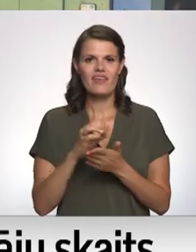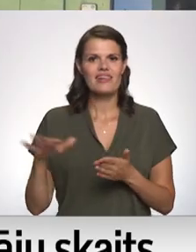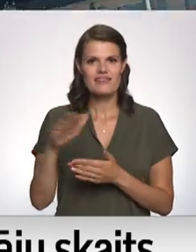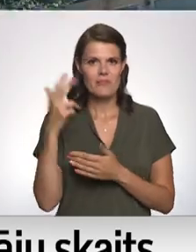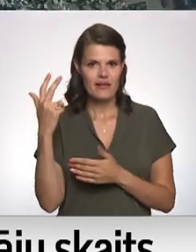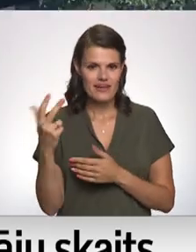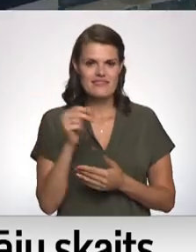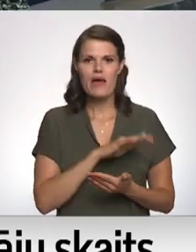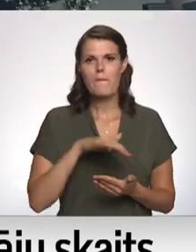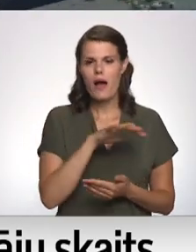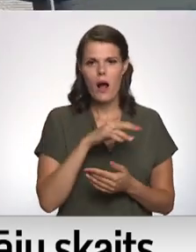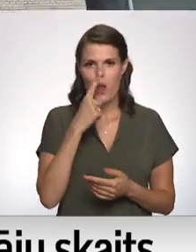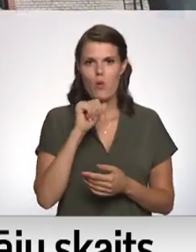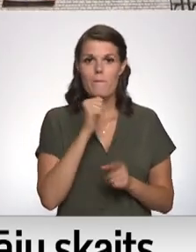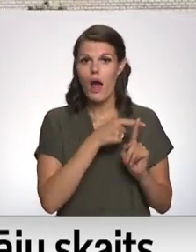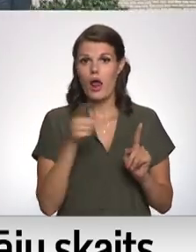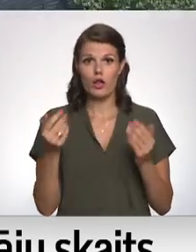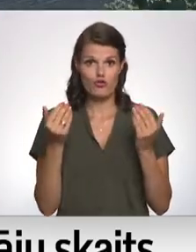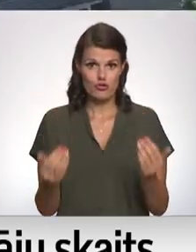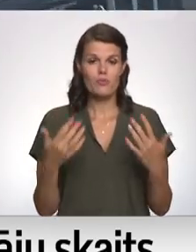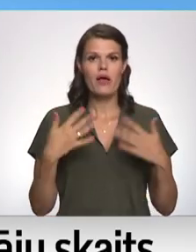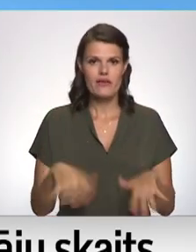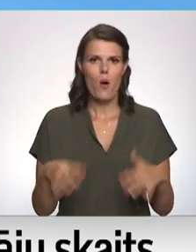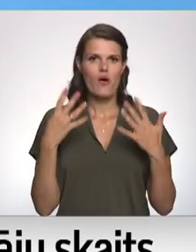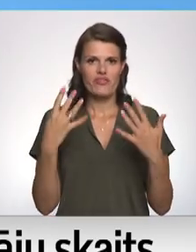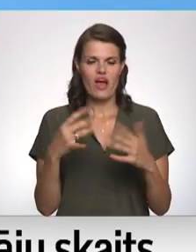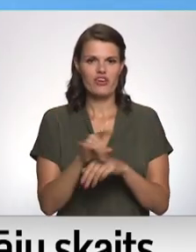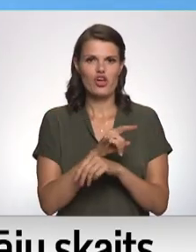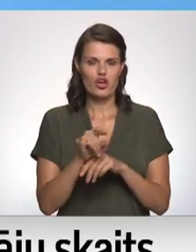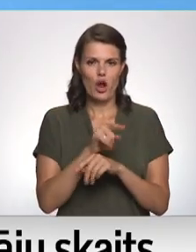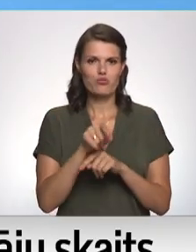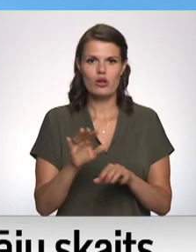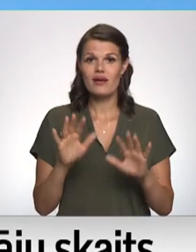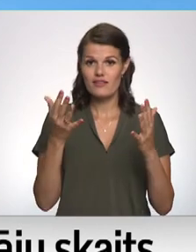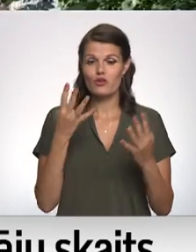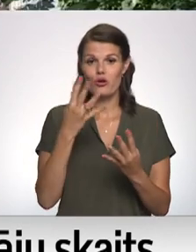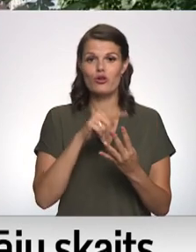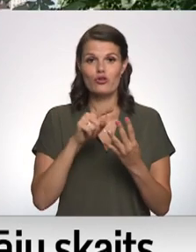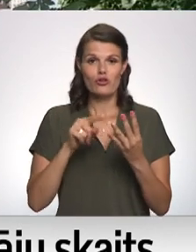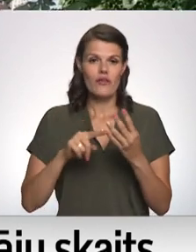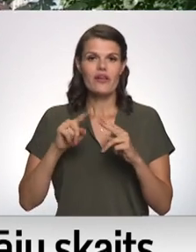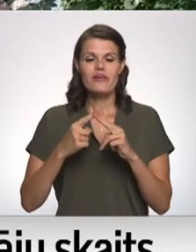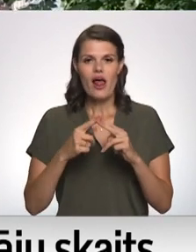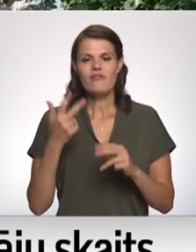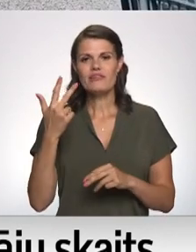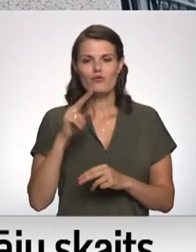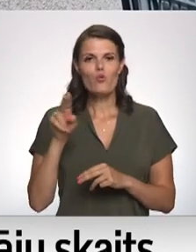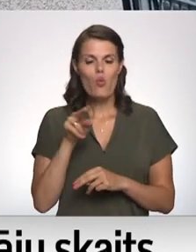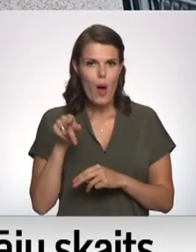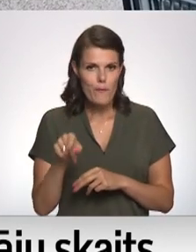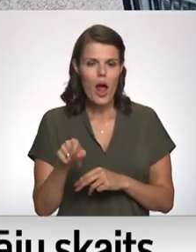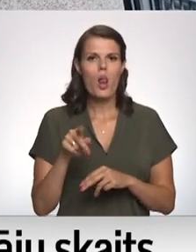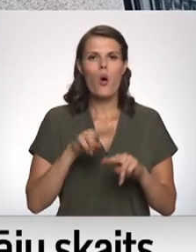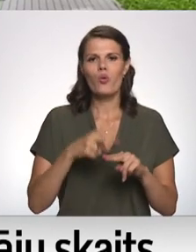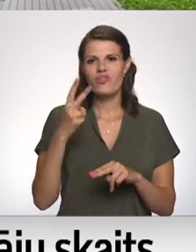3, bet Zemgalē no maija līdz šim brīdim jau 9 šādi krāpšanas gadījumi. No tiem 4 Jelgavas, 3 Dobeles un 2